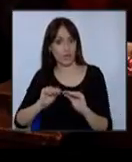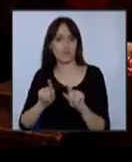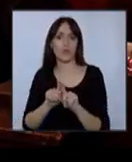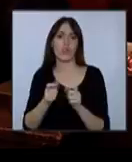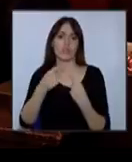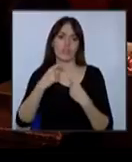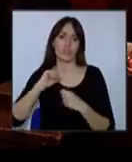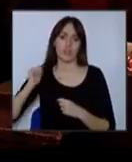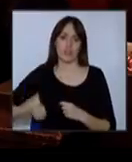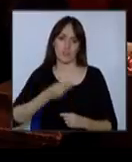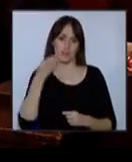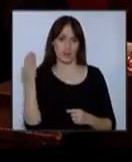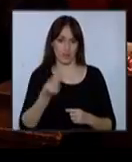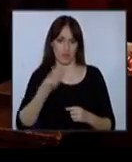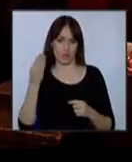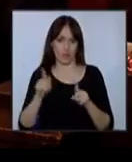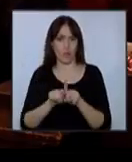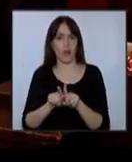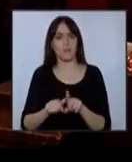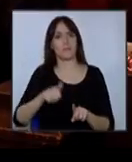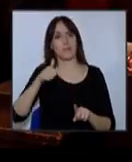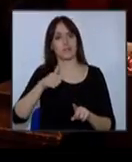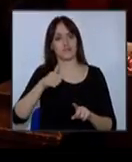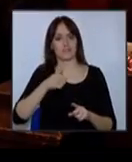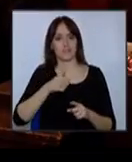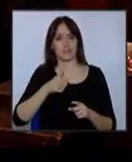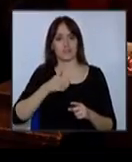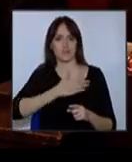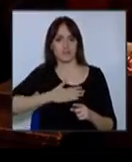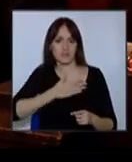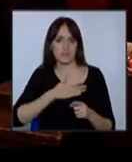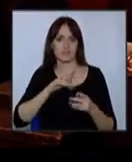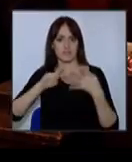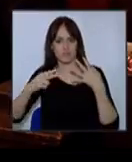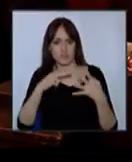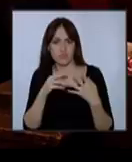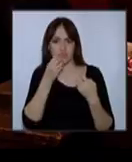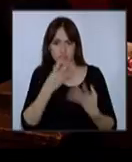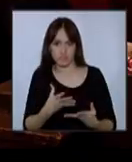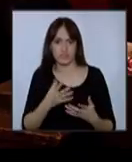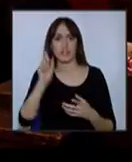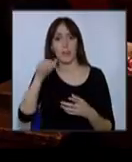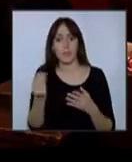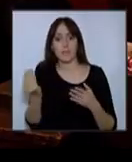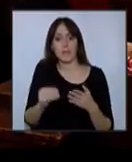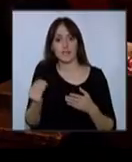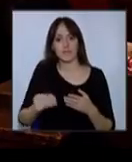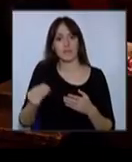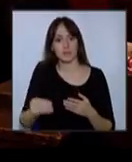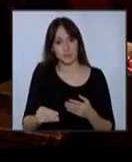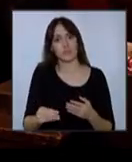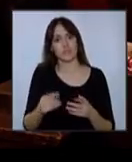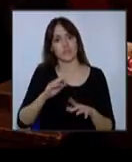noves propostes que es puguin fer. Un dels nostres deures ha de ser seguir treballant per incorporar nous continguts que facin possible una